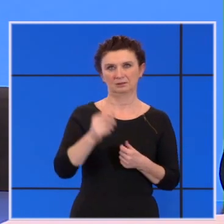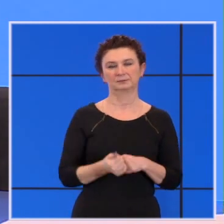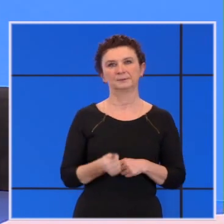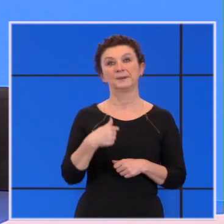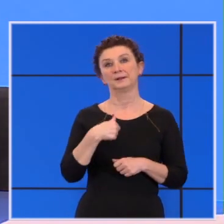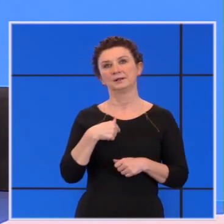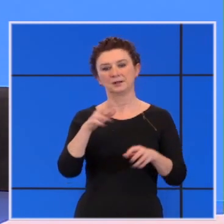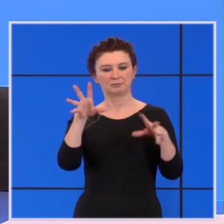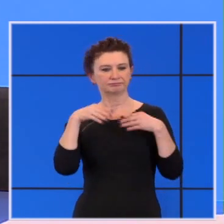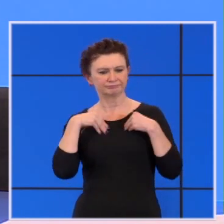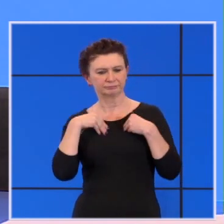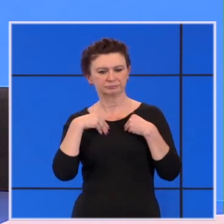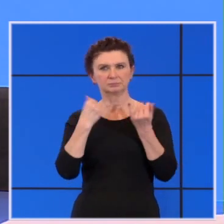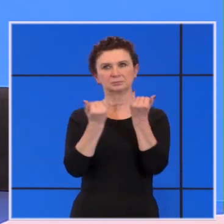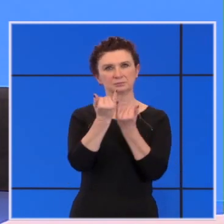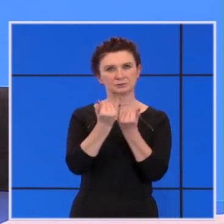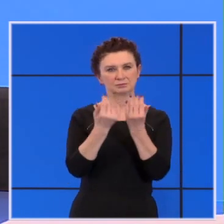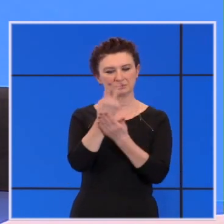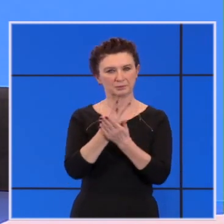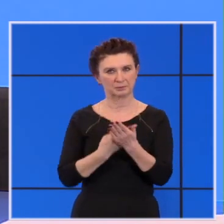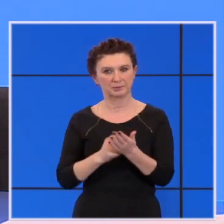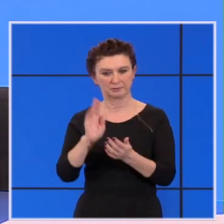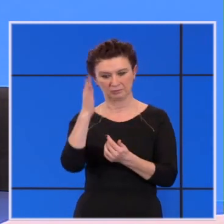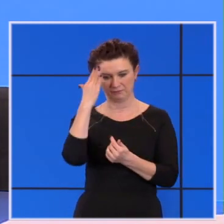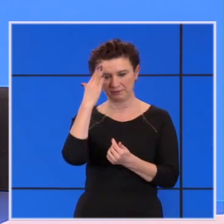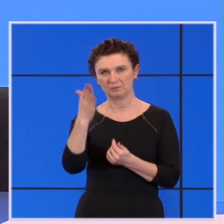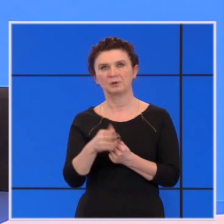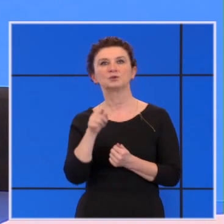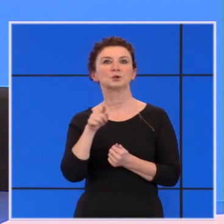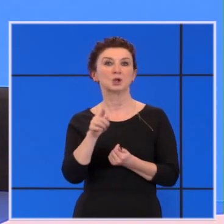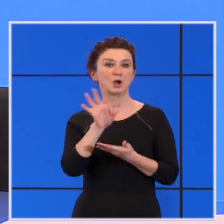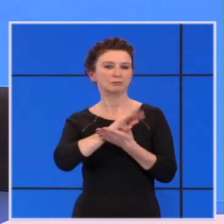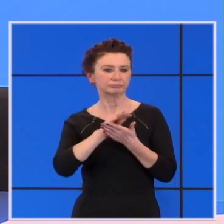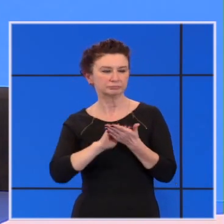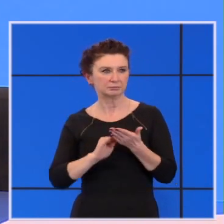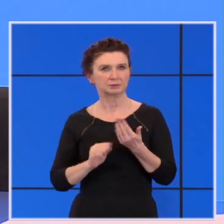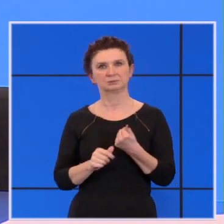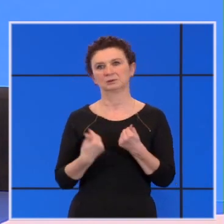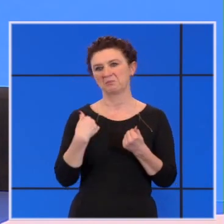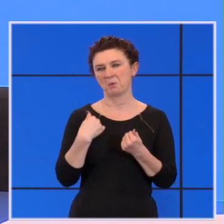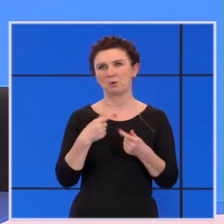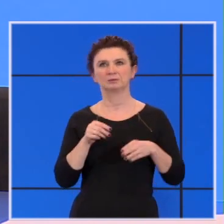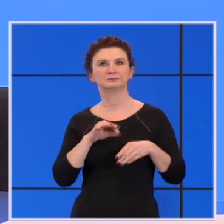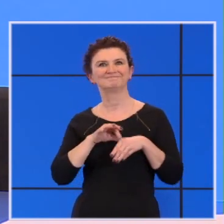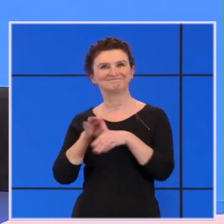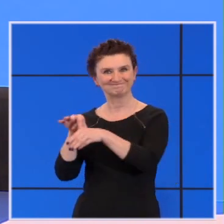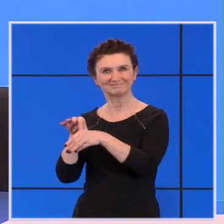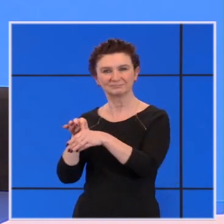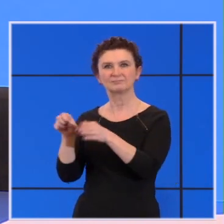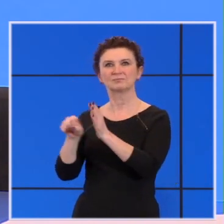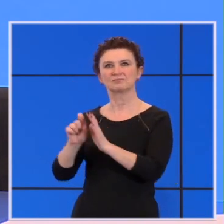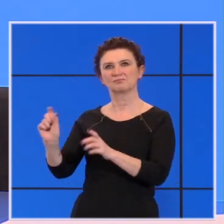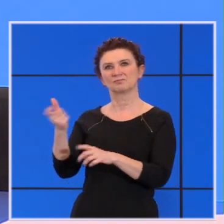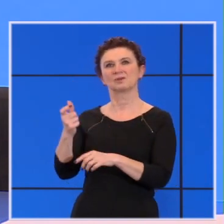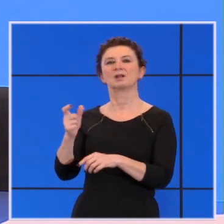otrzymałam pismo, ale to było pismo, które otrzymałam do wiadomości, ponieważ to pismo było kierowane do szefa CBA. Więc zapoznałam się oczywiście z tym pismem